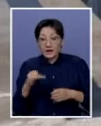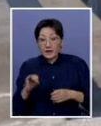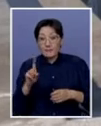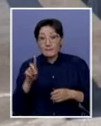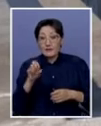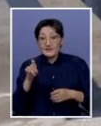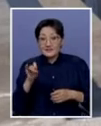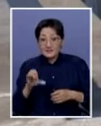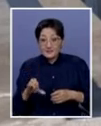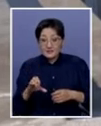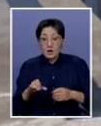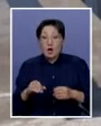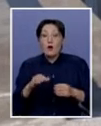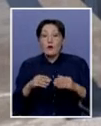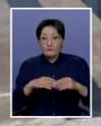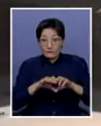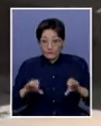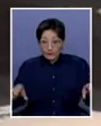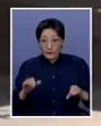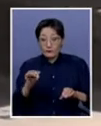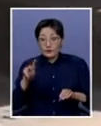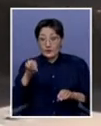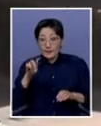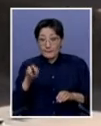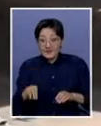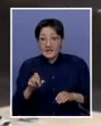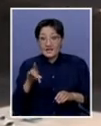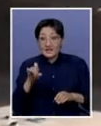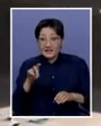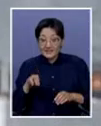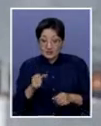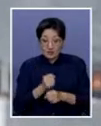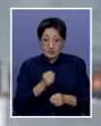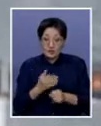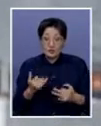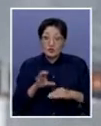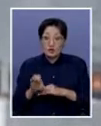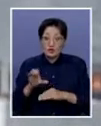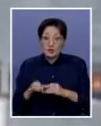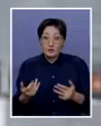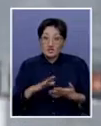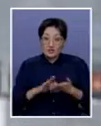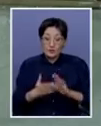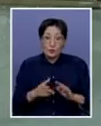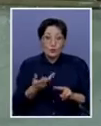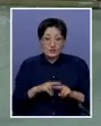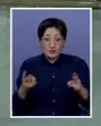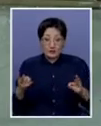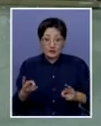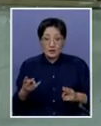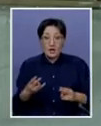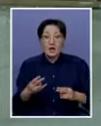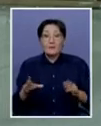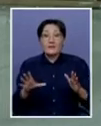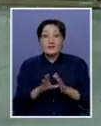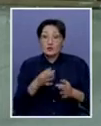де фундаменттерінің бәрі Куртинский граниттен жасалып жатыр. Осы гранит, осы өнім қазіргі жағдайда өте керек. Ал бұл